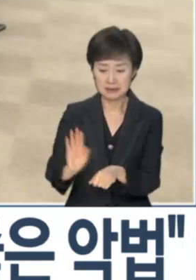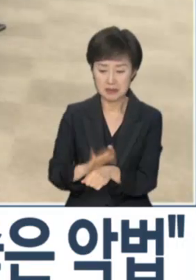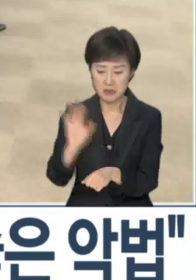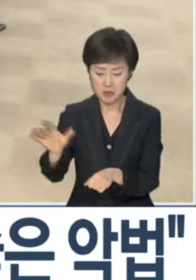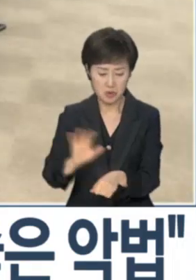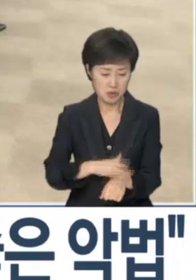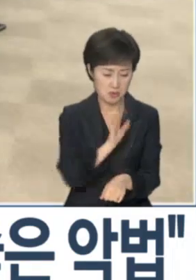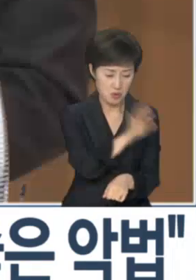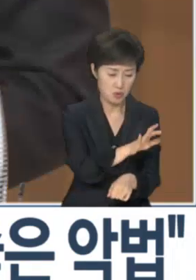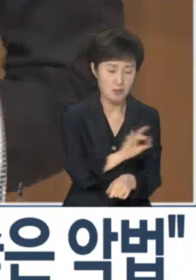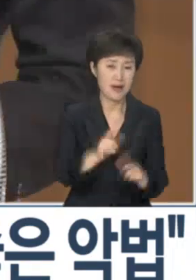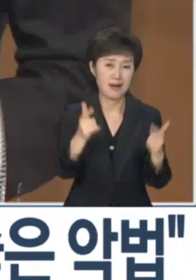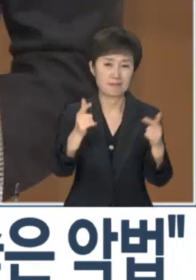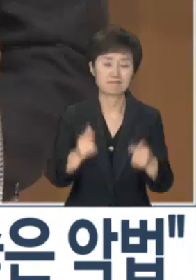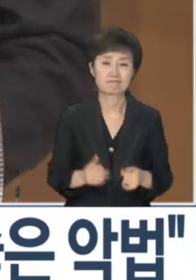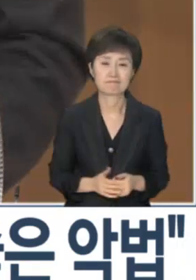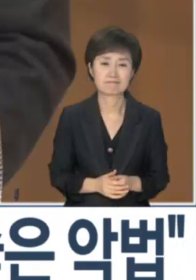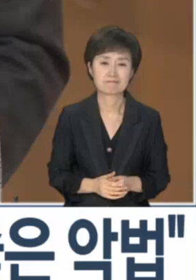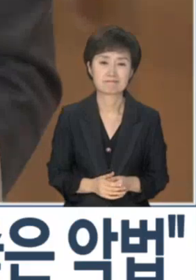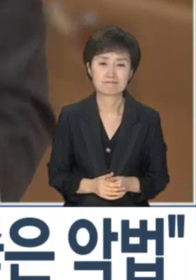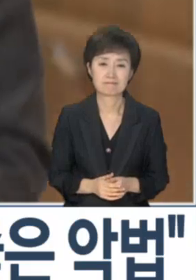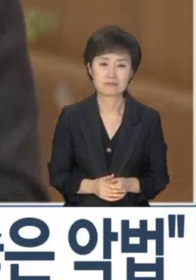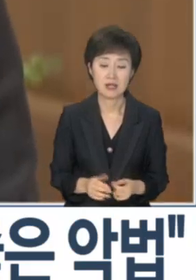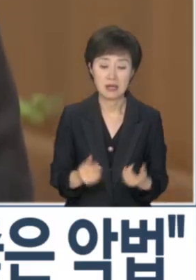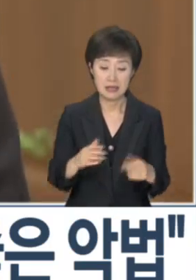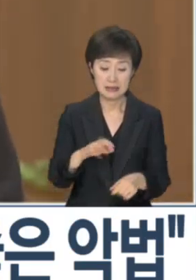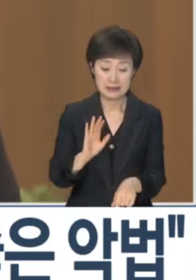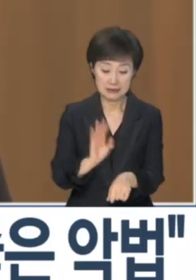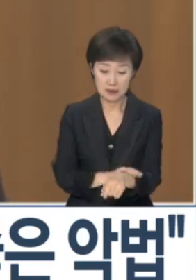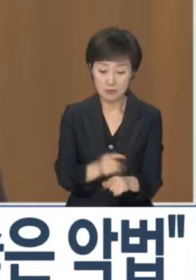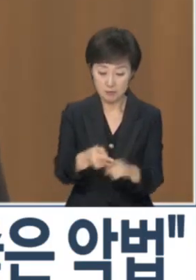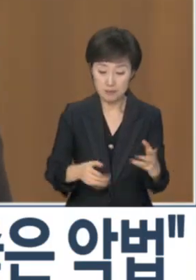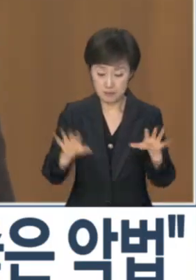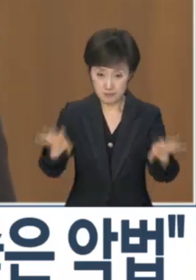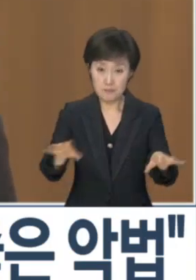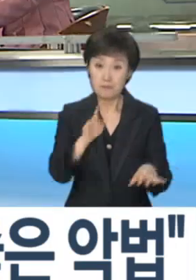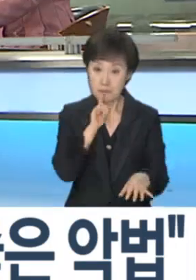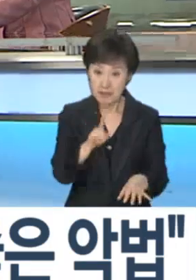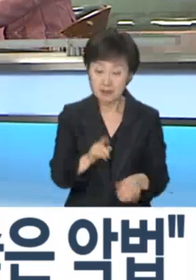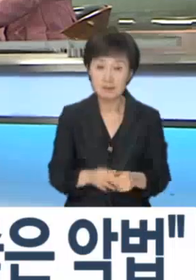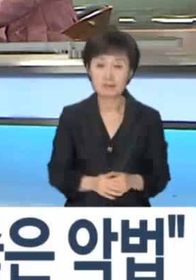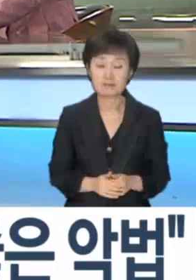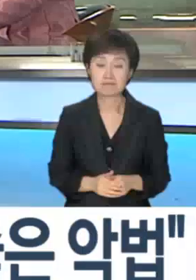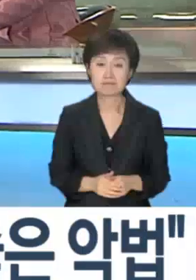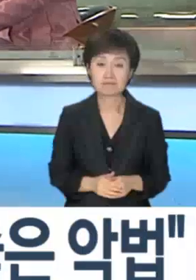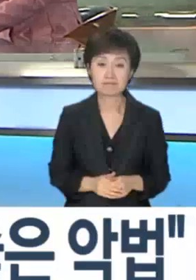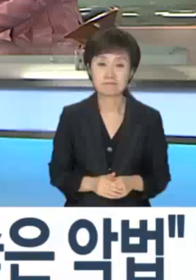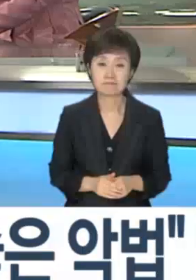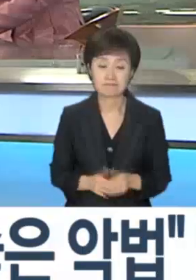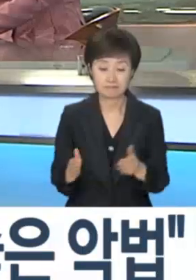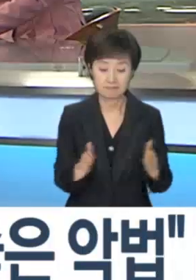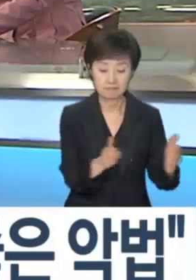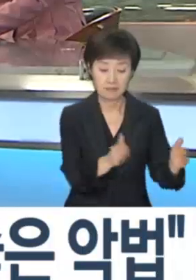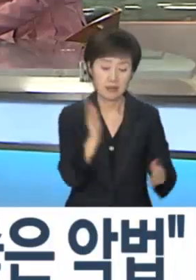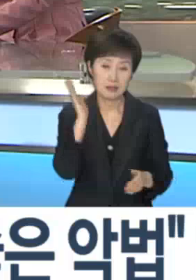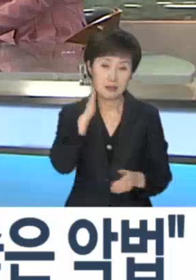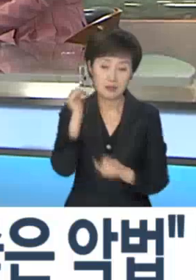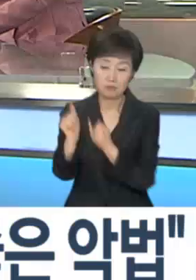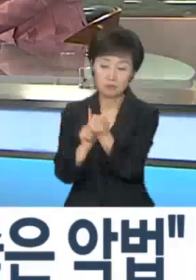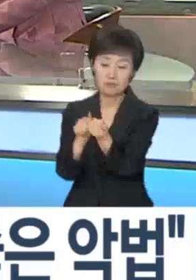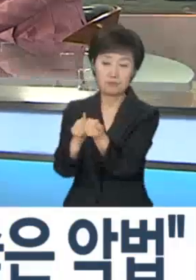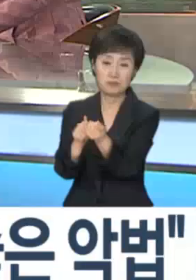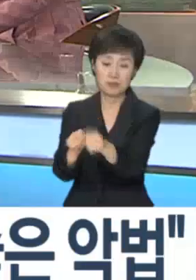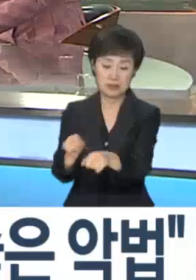있는 것은 아니다. 그렇게 생각이 듭니다. 예, 양쪽 모두에게 책임이 있는 게 아닌가라는 네. 맥락의 말씀이셨고요. 김건희 여사